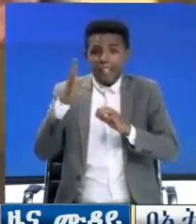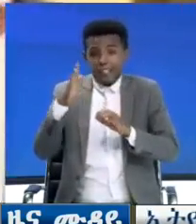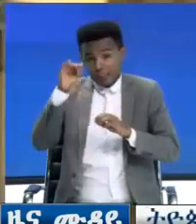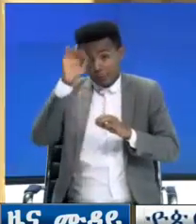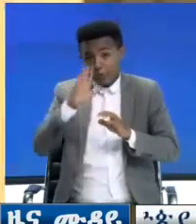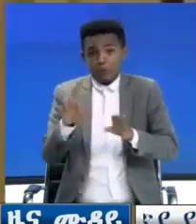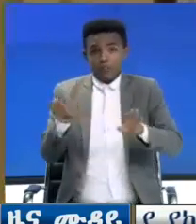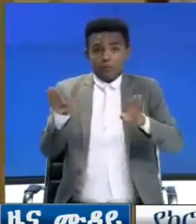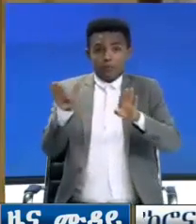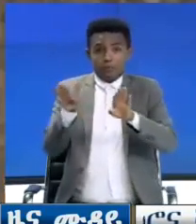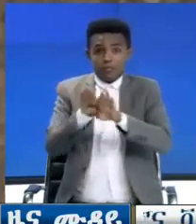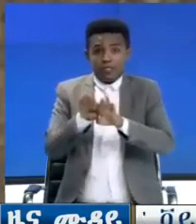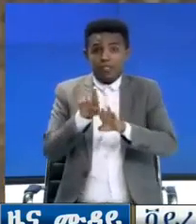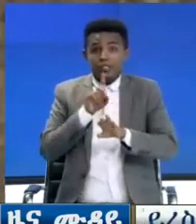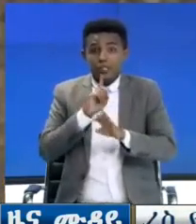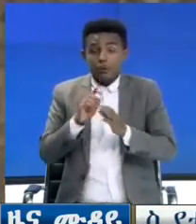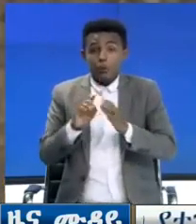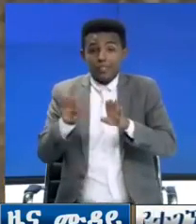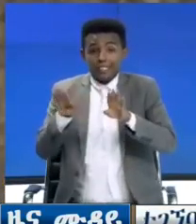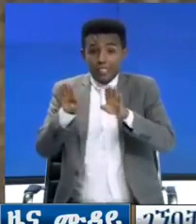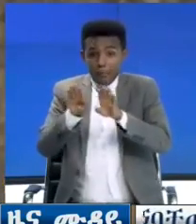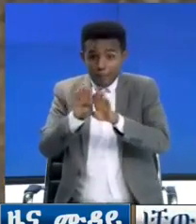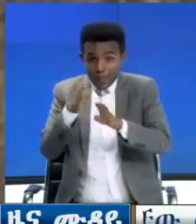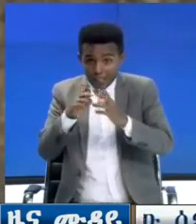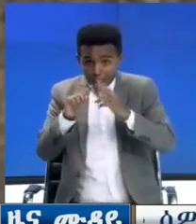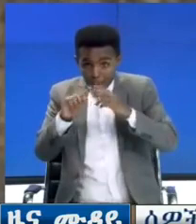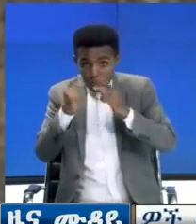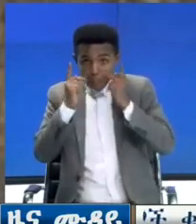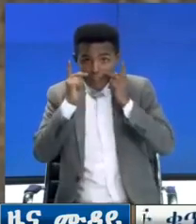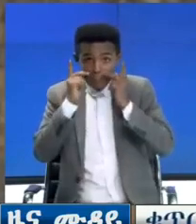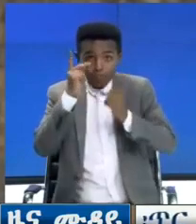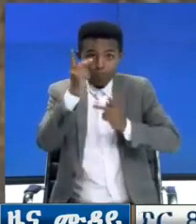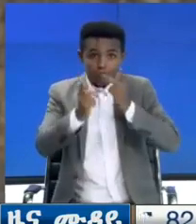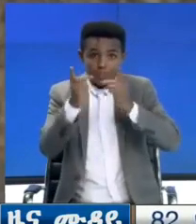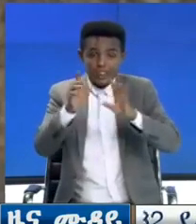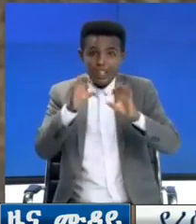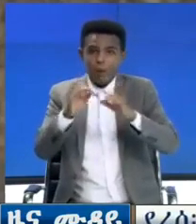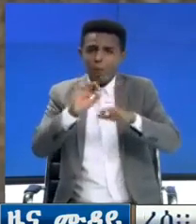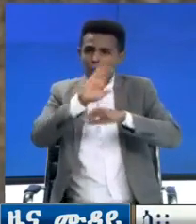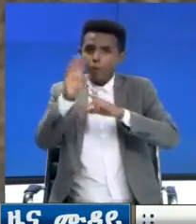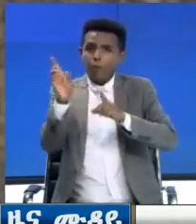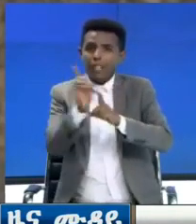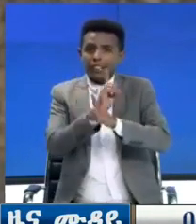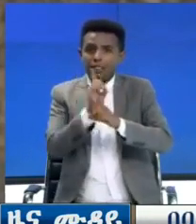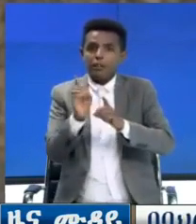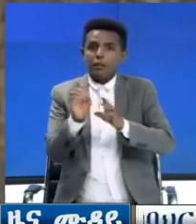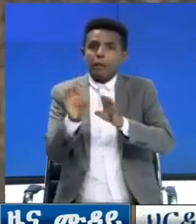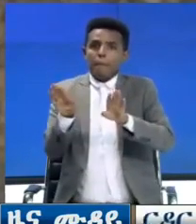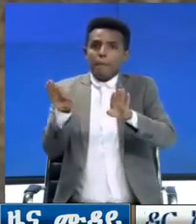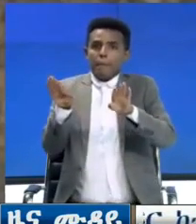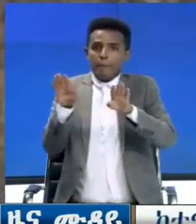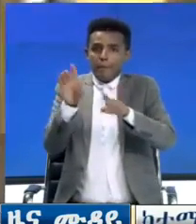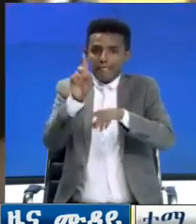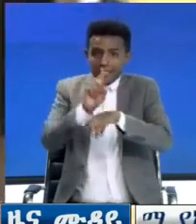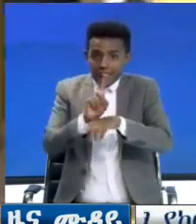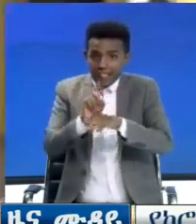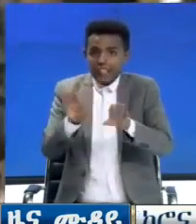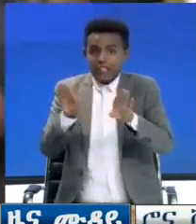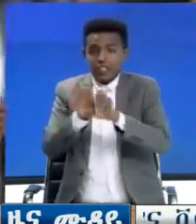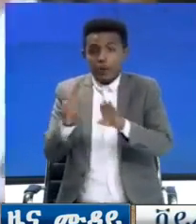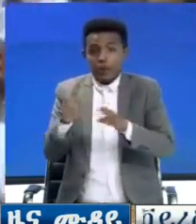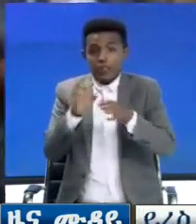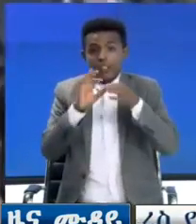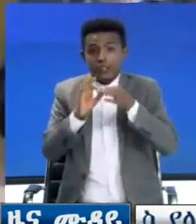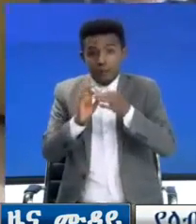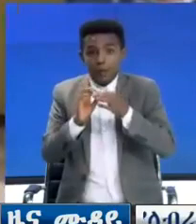ነው። እንደምትመለከቱት ከበር ጀምረንም ስናይ በሁሉም አቅጣጫዎች የመስጊድ ዝግ ከመሆኑ ጋር ተያይዞ